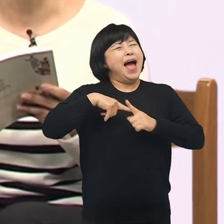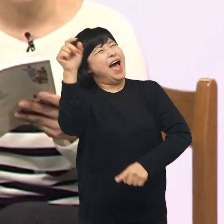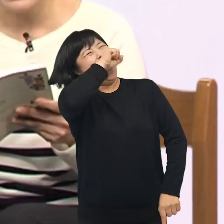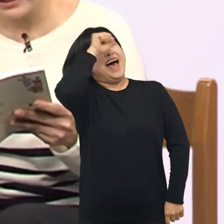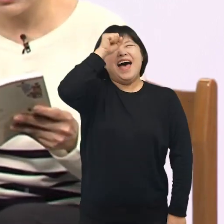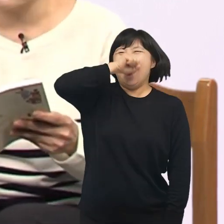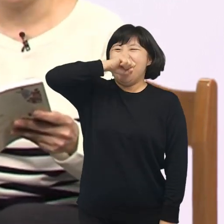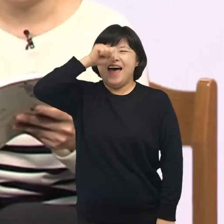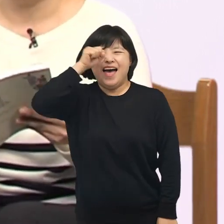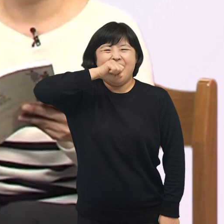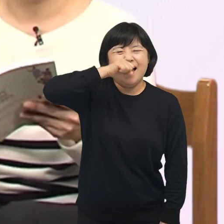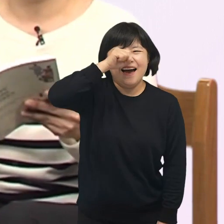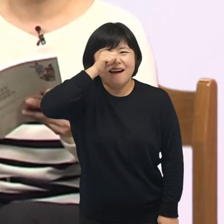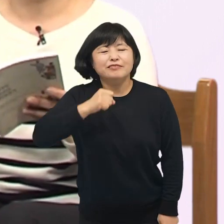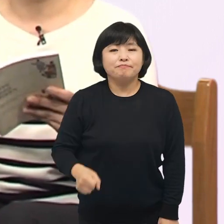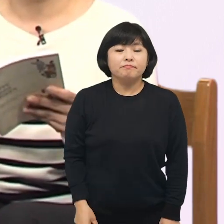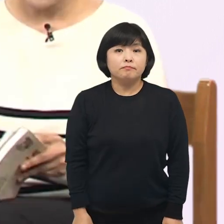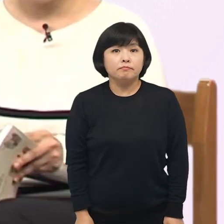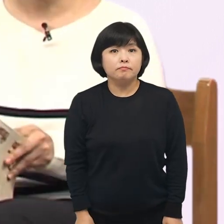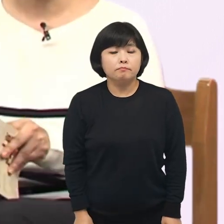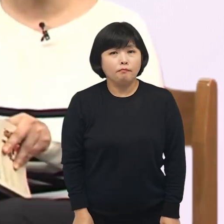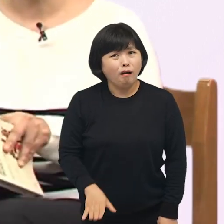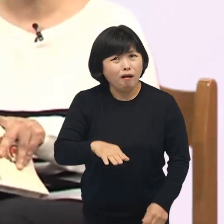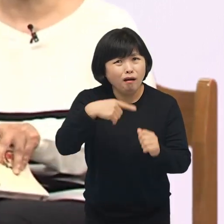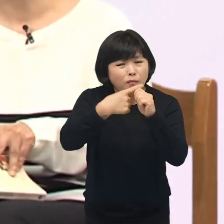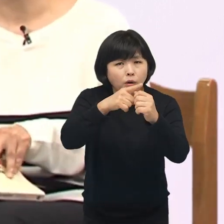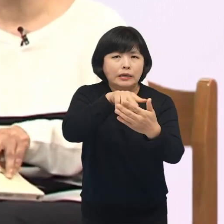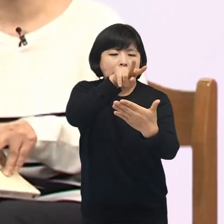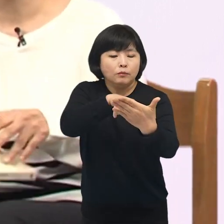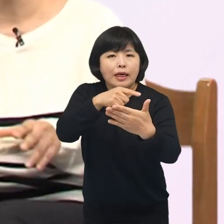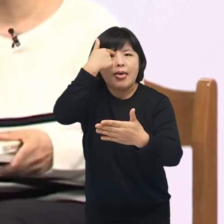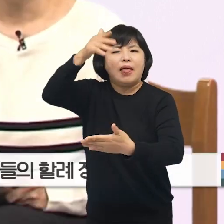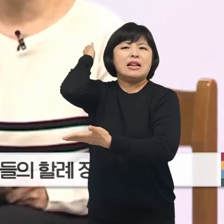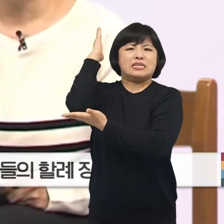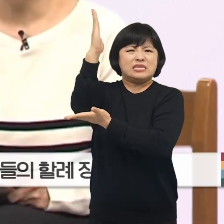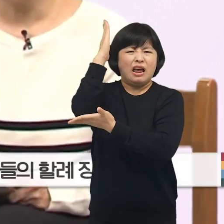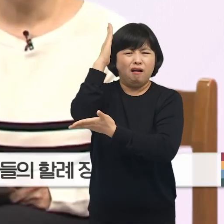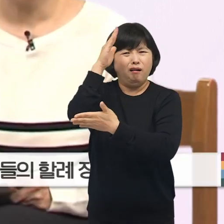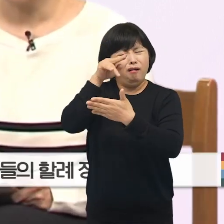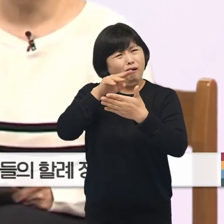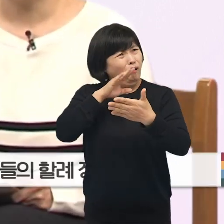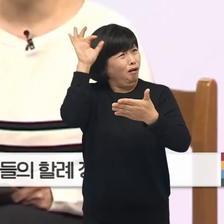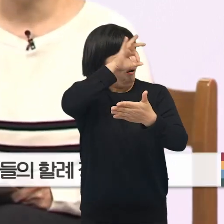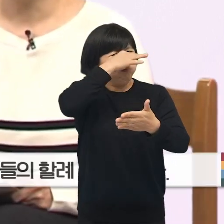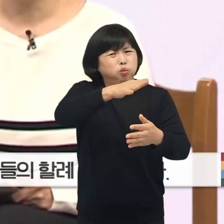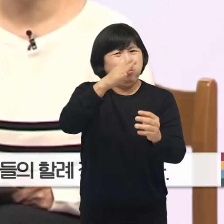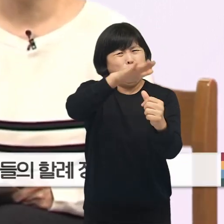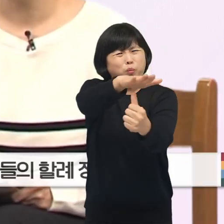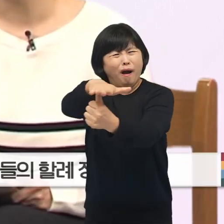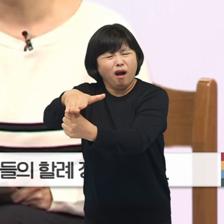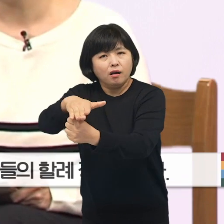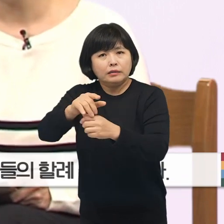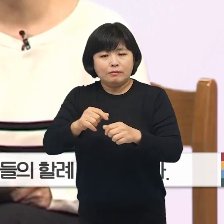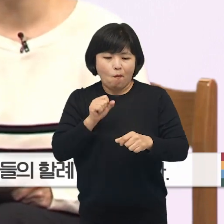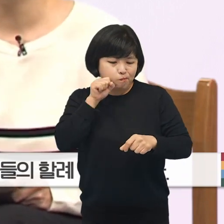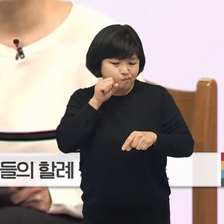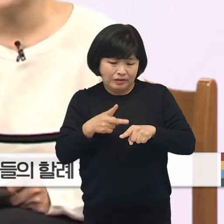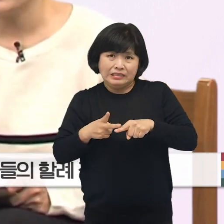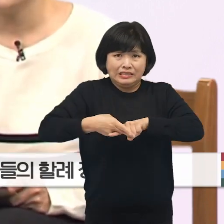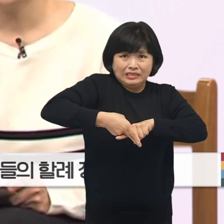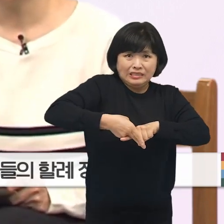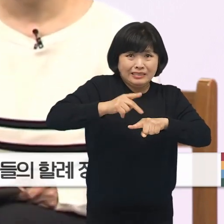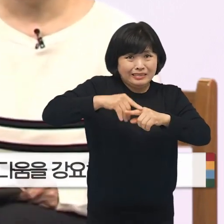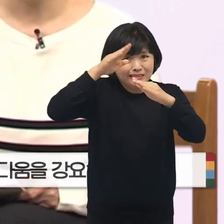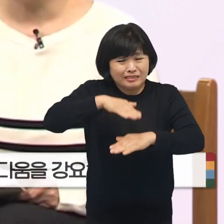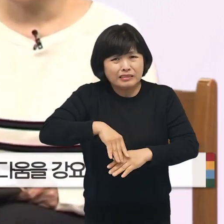은디온간을 좋아하게 된 거야. 첫 번째 낭독은 옛 이야기에서 찾아보기 힘든 소년들의 할례